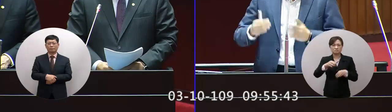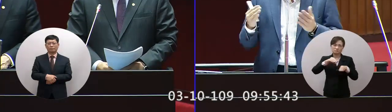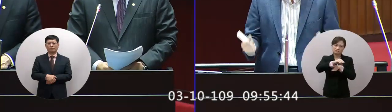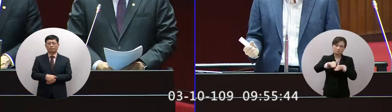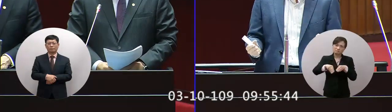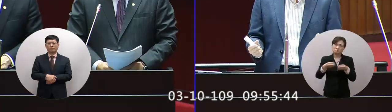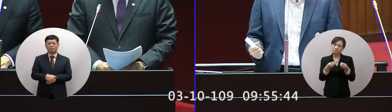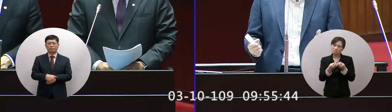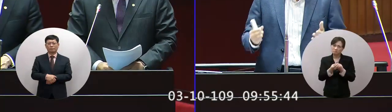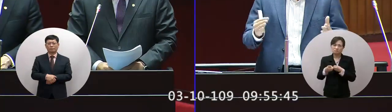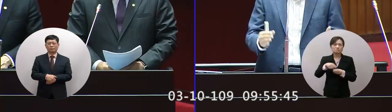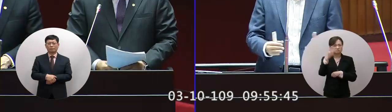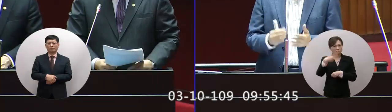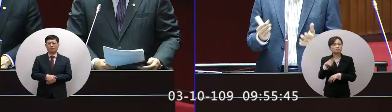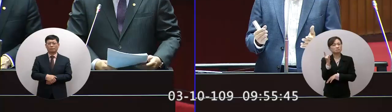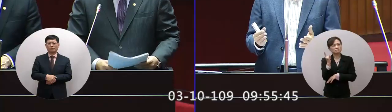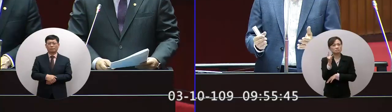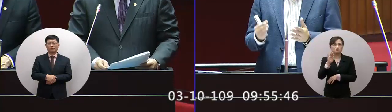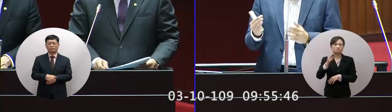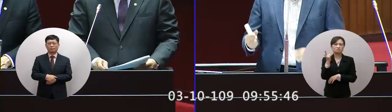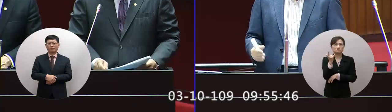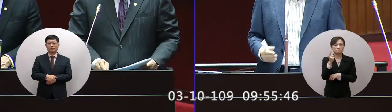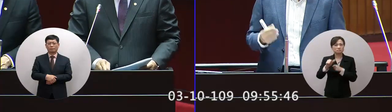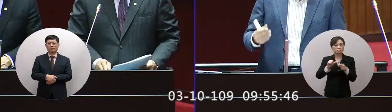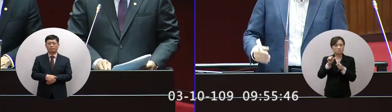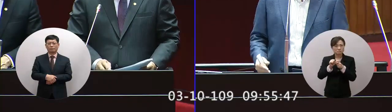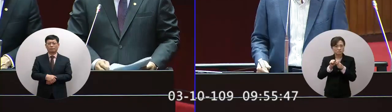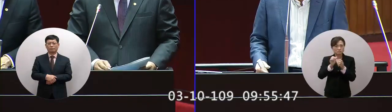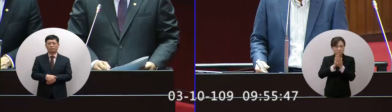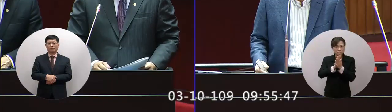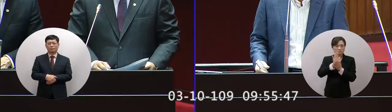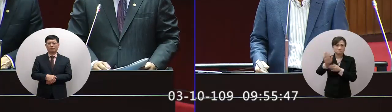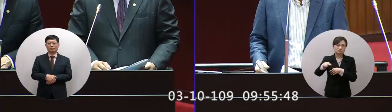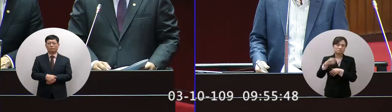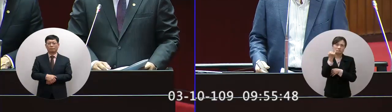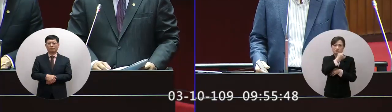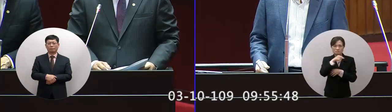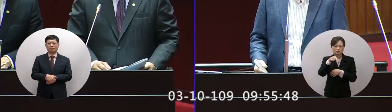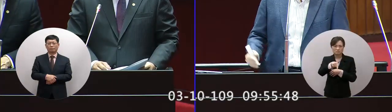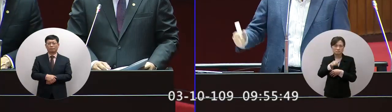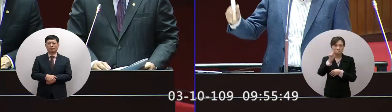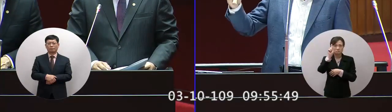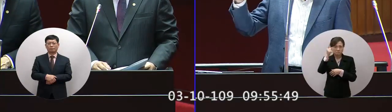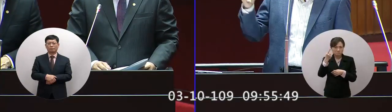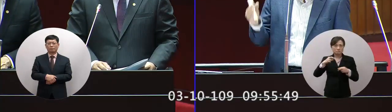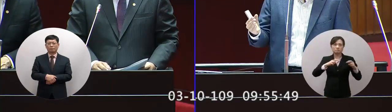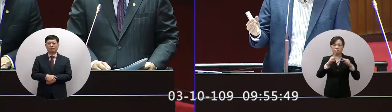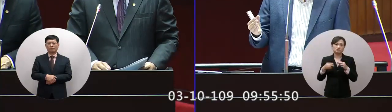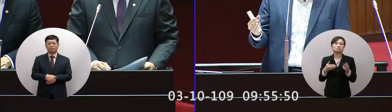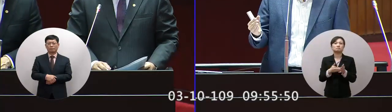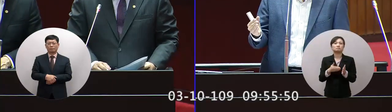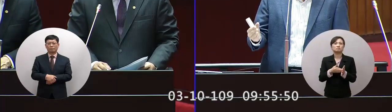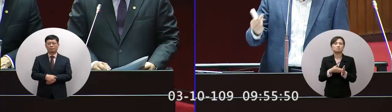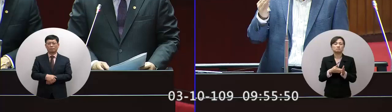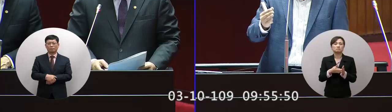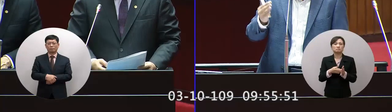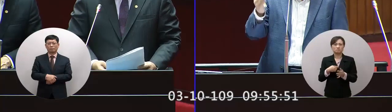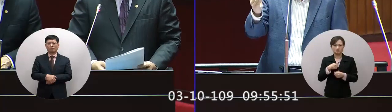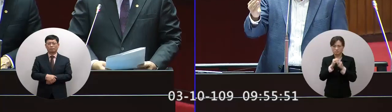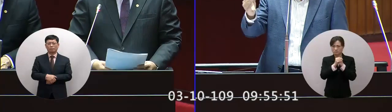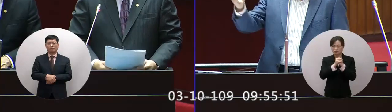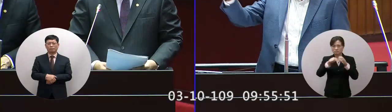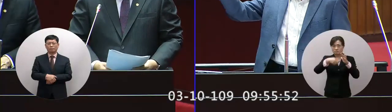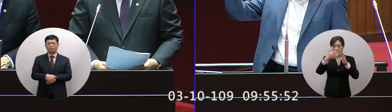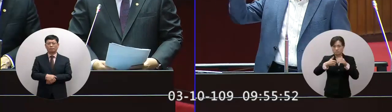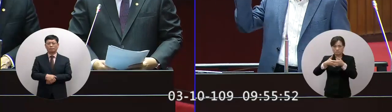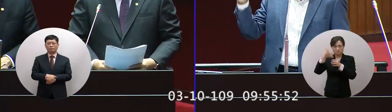画，请你们等一下。那等了5年之后，理由有时候变了，所以我在想，我要拜托我们的院